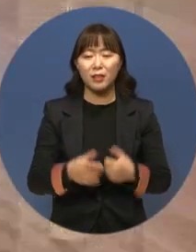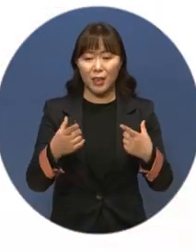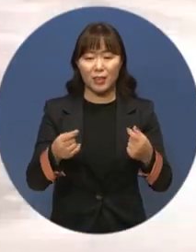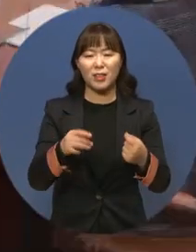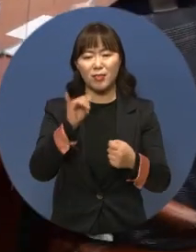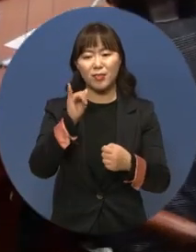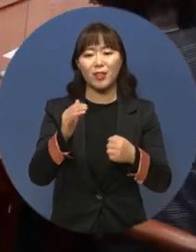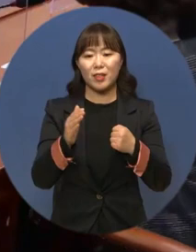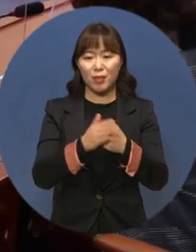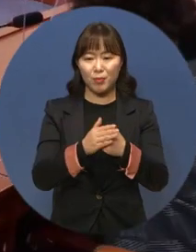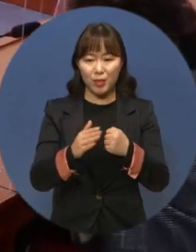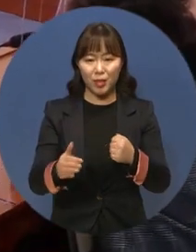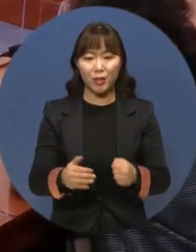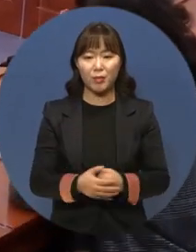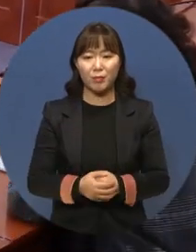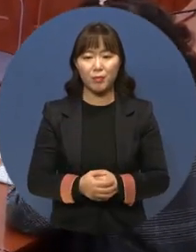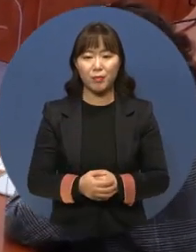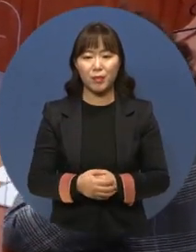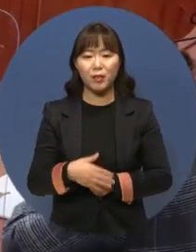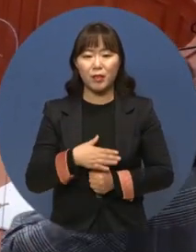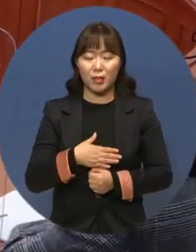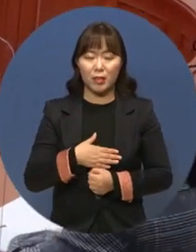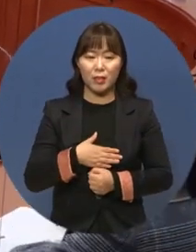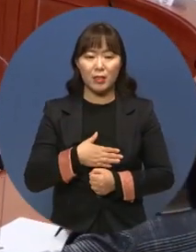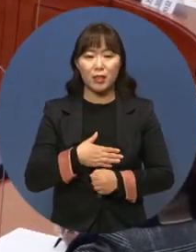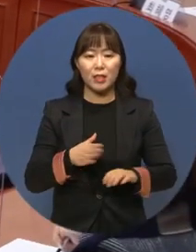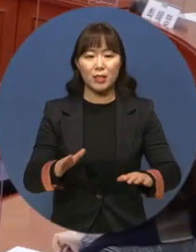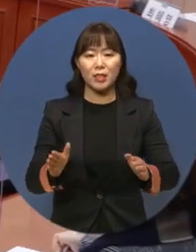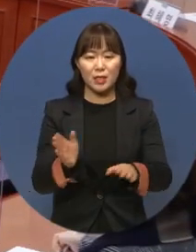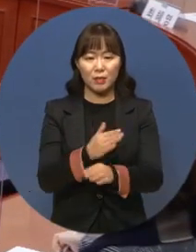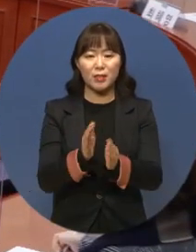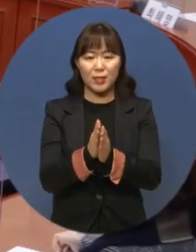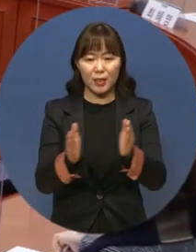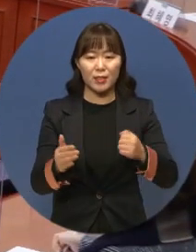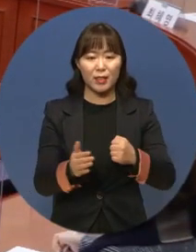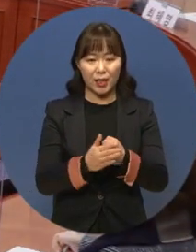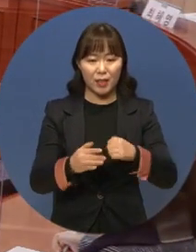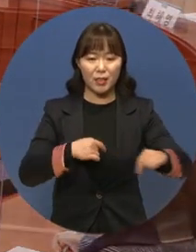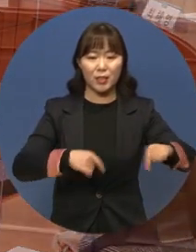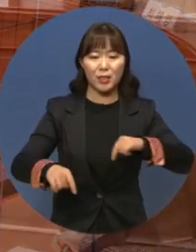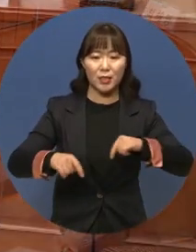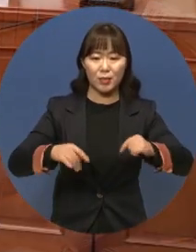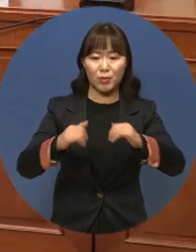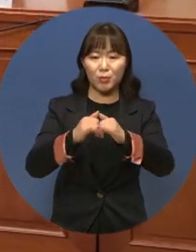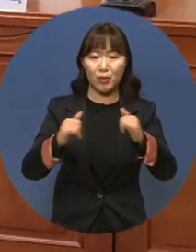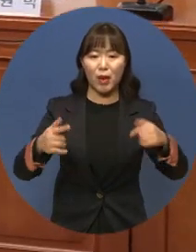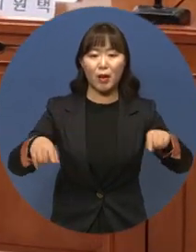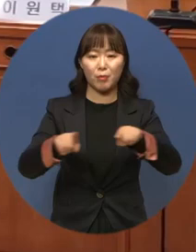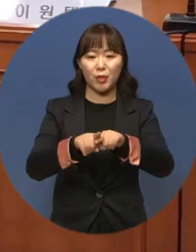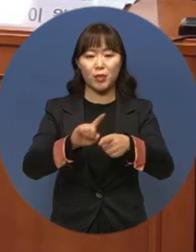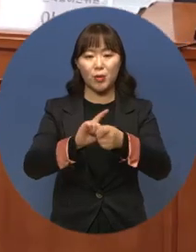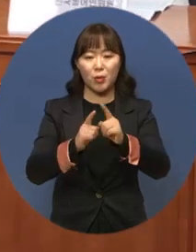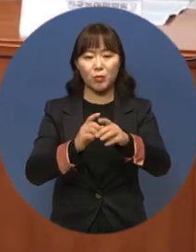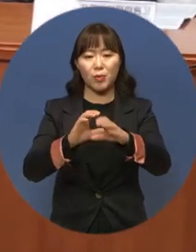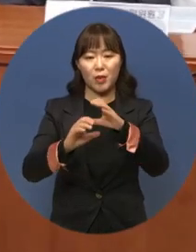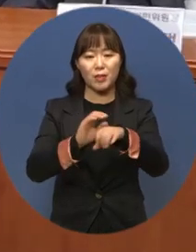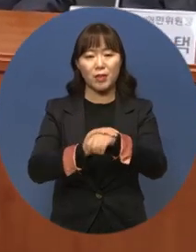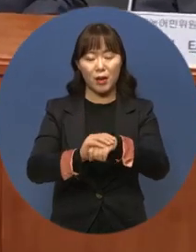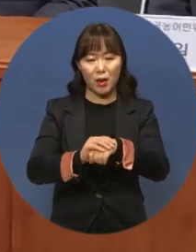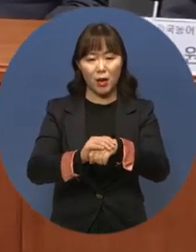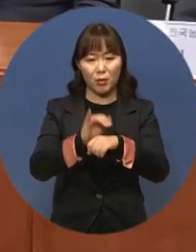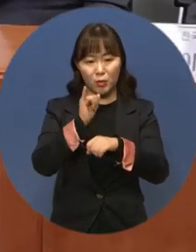거죠. 그렇기 때문에 저는 이제 제가 어차피 시작했으니까요. 지도부하고 네. 지금 교감도 잘 하고 있고 아. 그리고